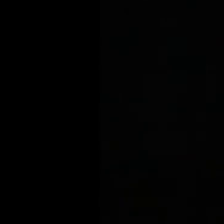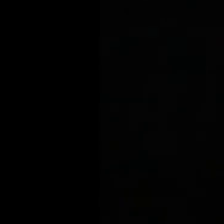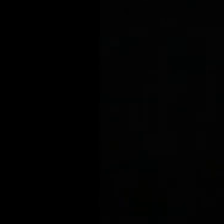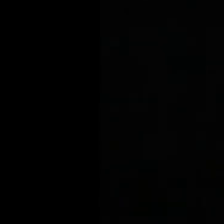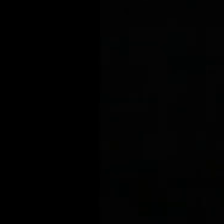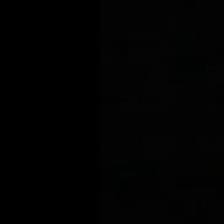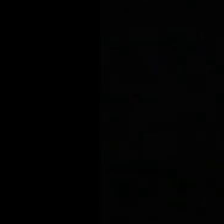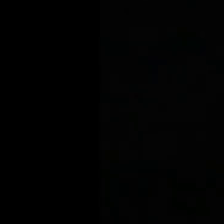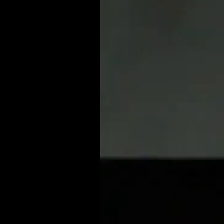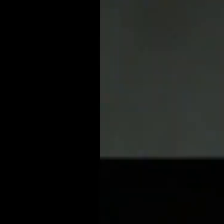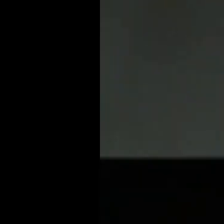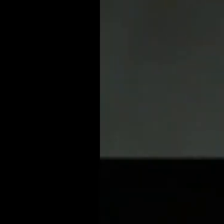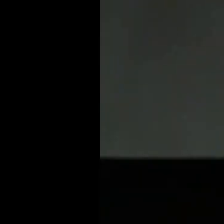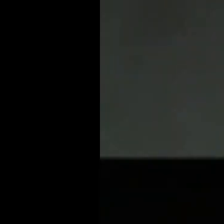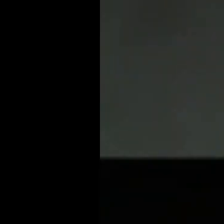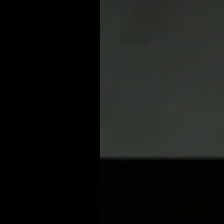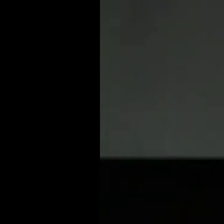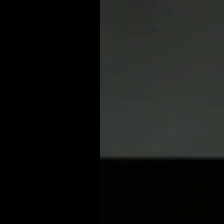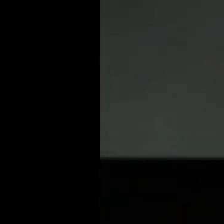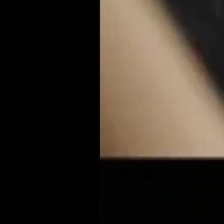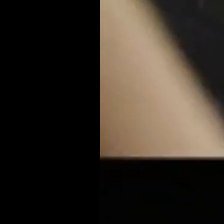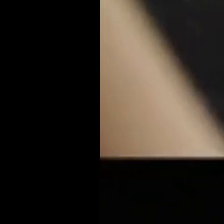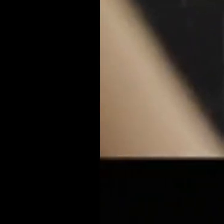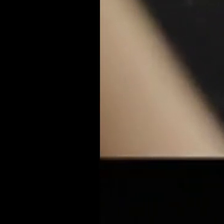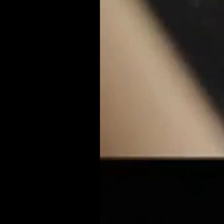Bien. Hey. Oh!